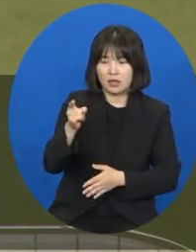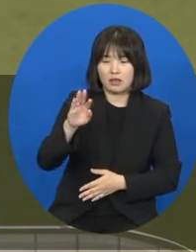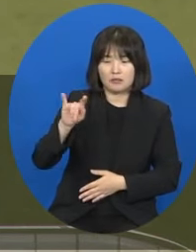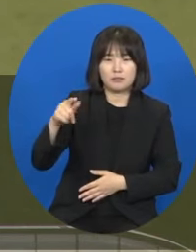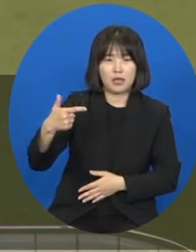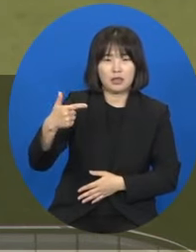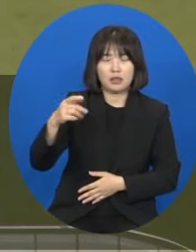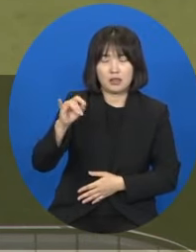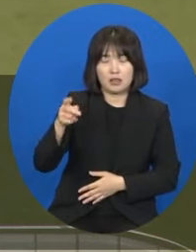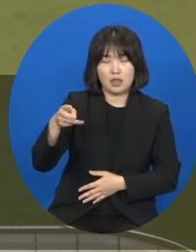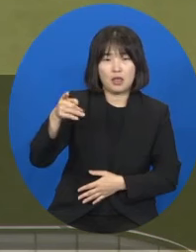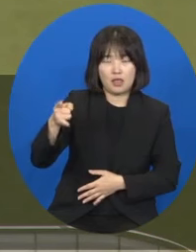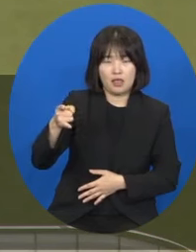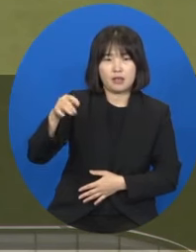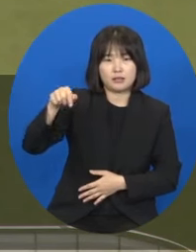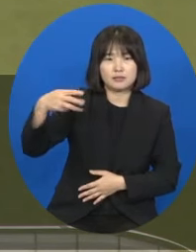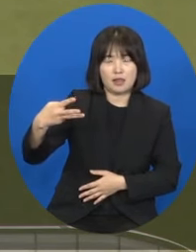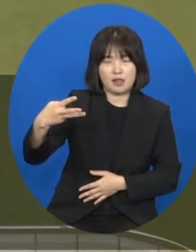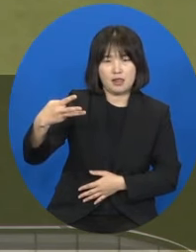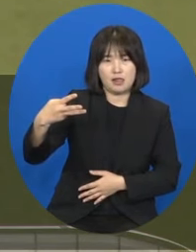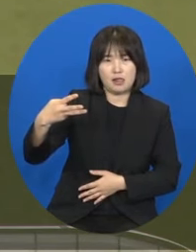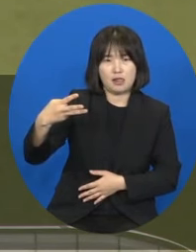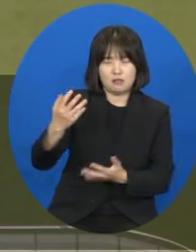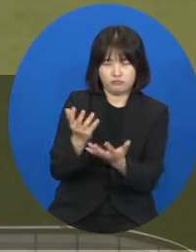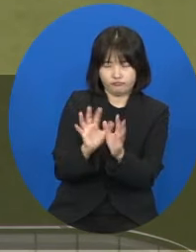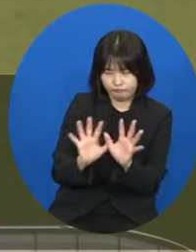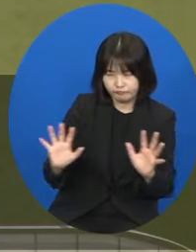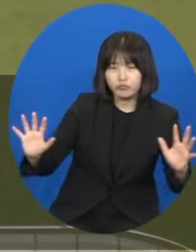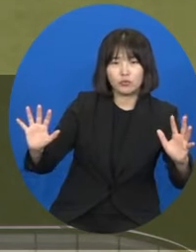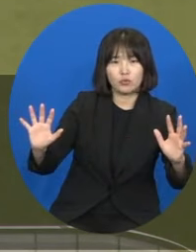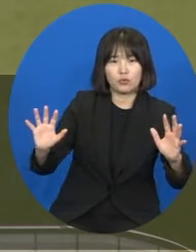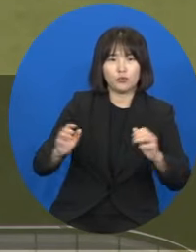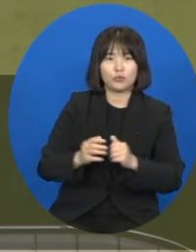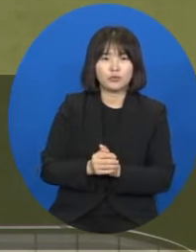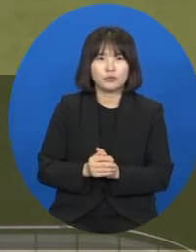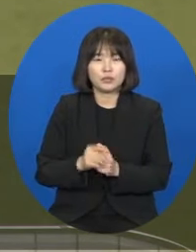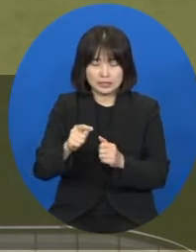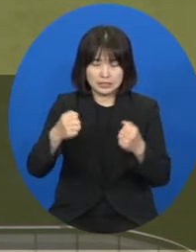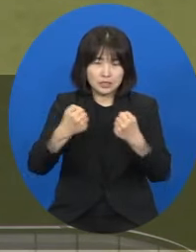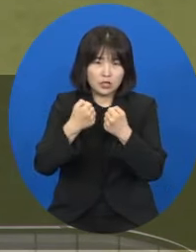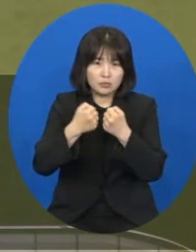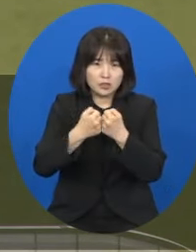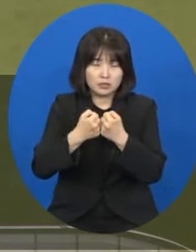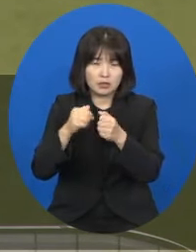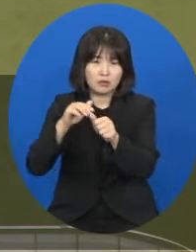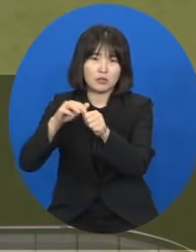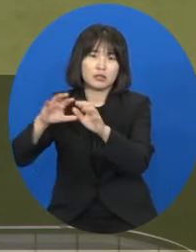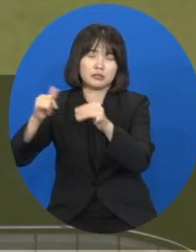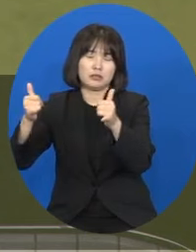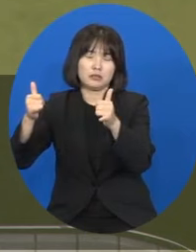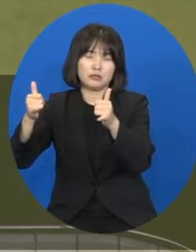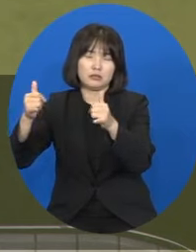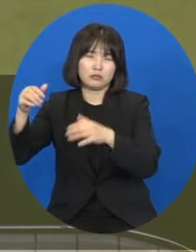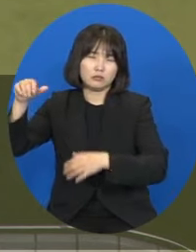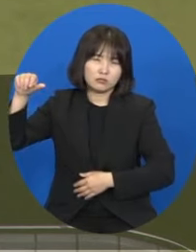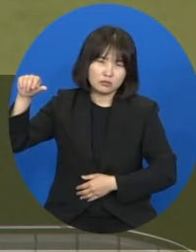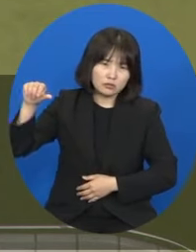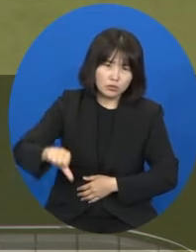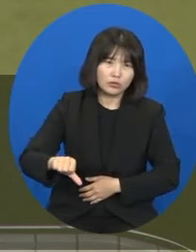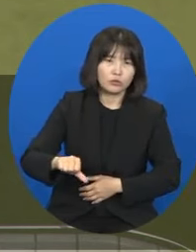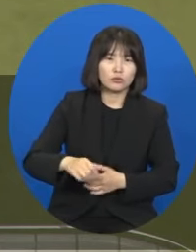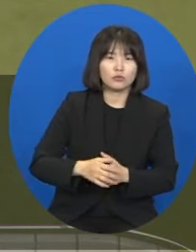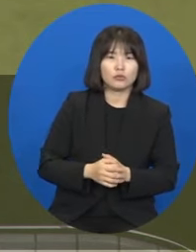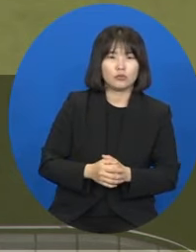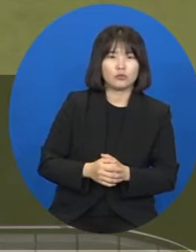바로 여기서 진 거예요. 에베네셀에서. 이스라엘은 이 싸움에서 블레셋에게 졌고 그 벌판에서 죽은 사람 4천 명, 그